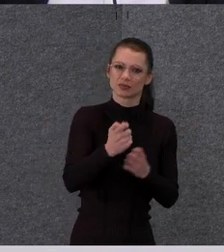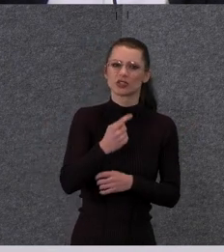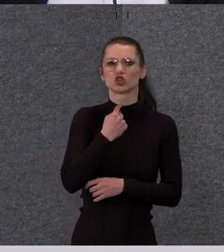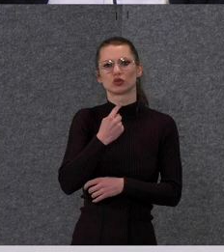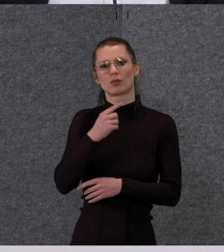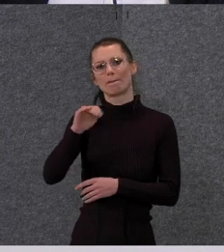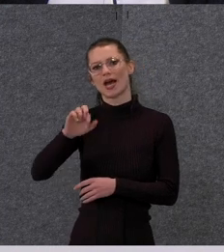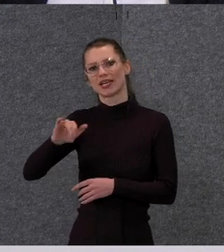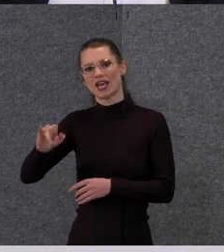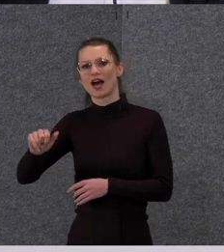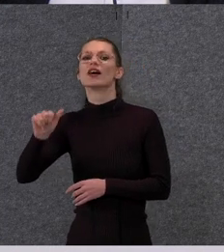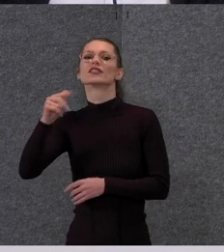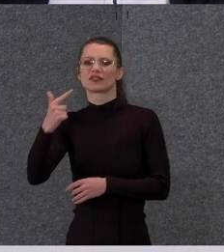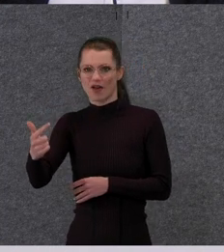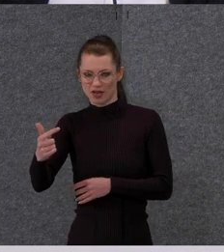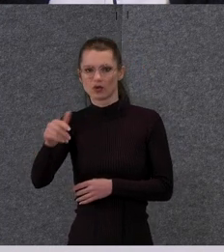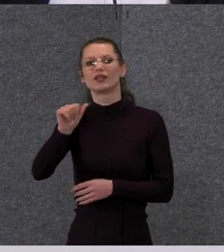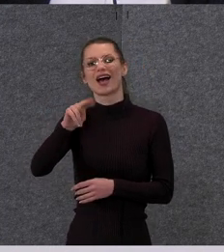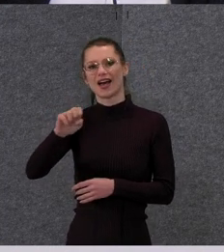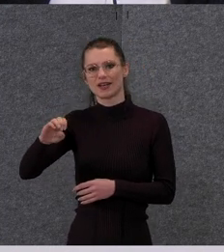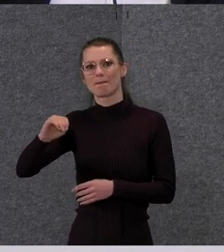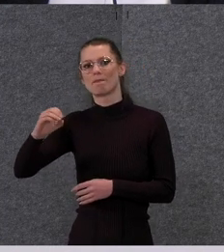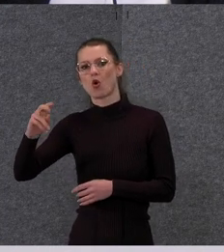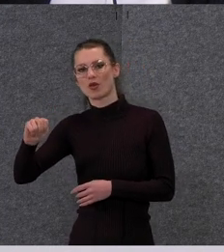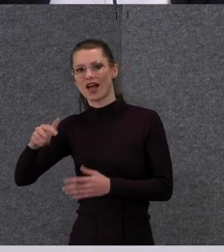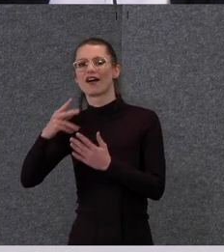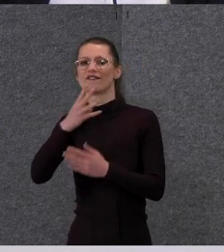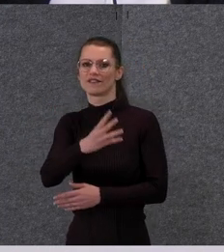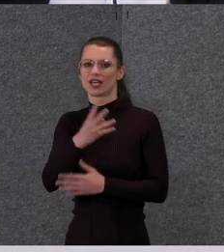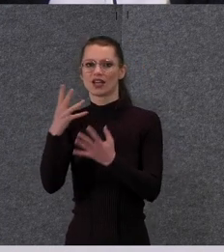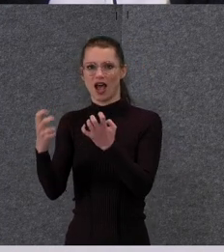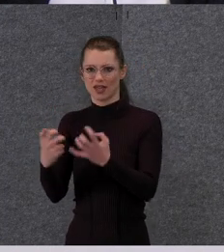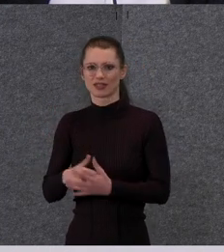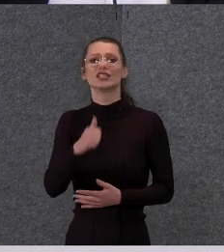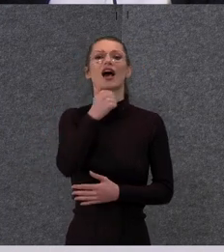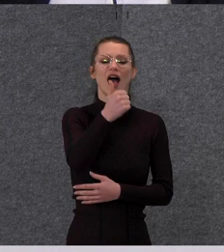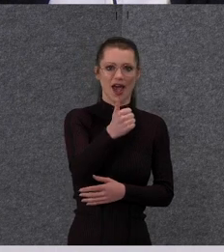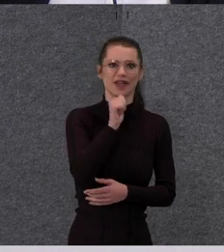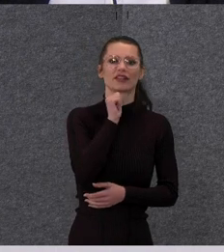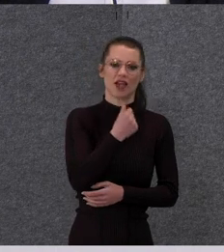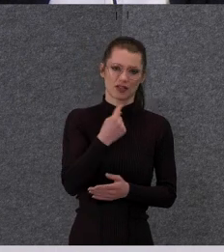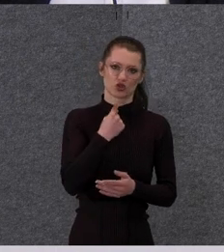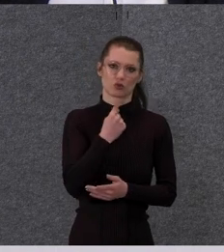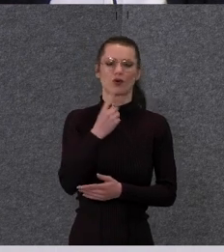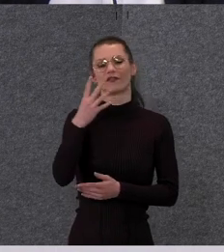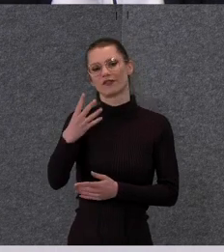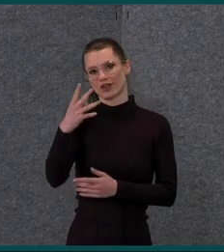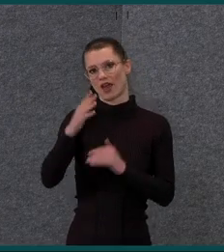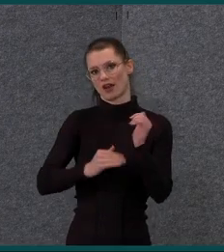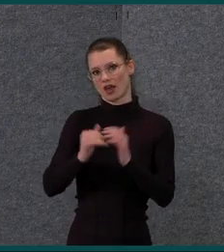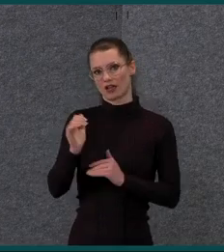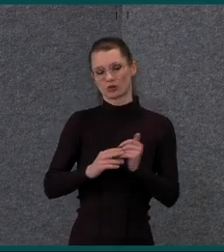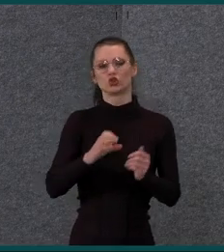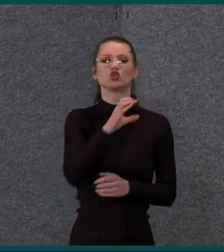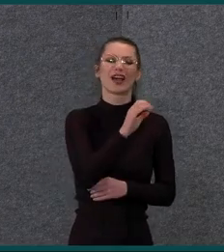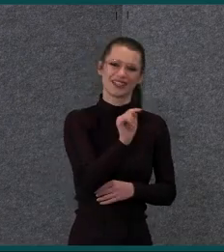auf Maria 2 und auf Annemone 84. Es gab eine Nein-Stimme und 4 Enthaltungen. Shahina hat damit